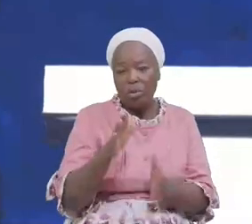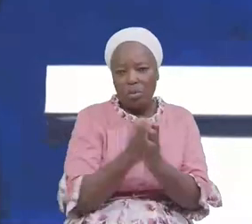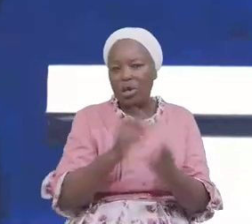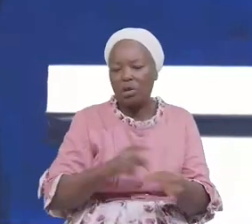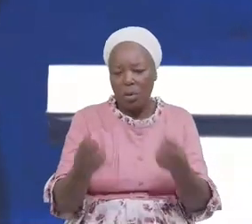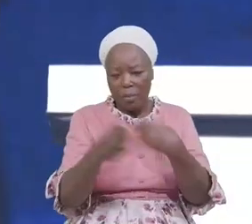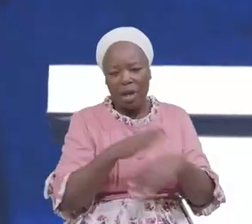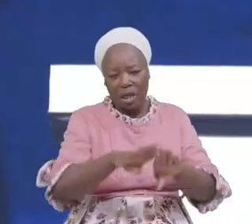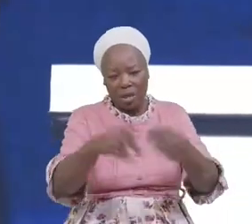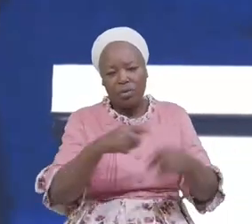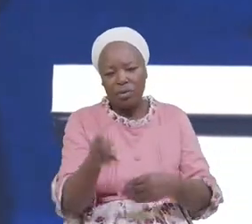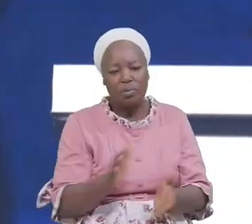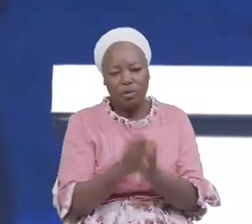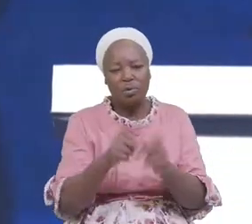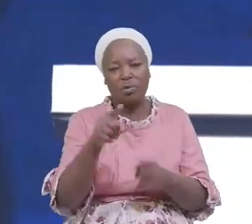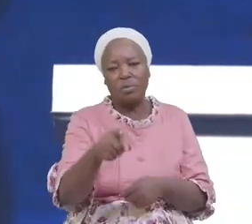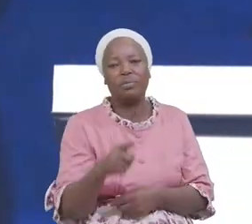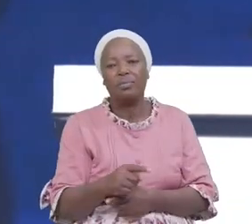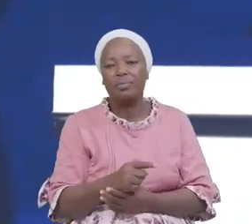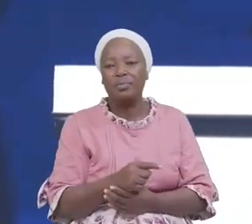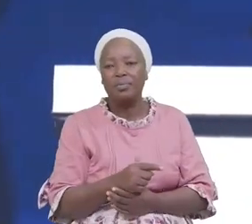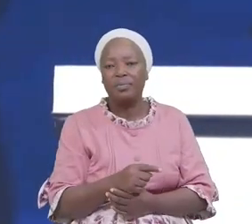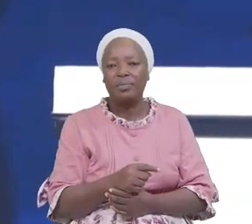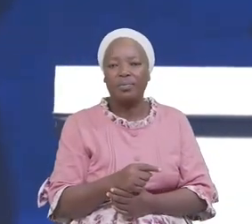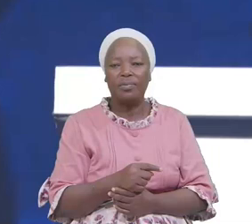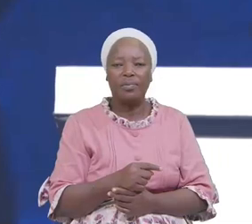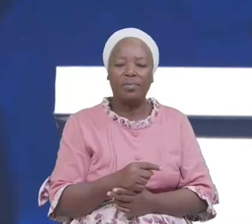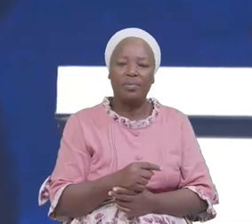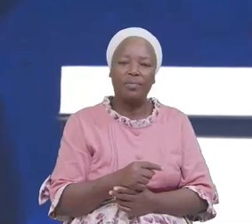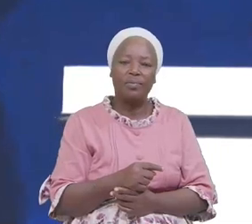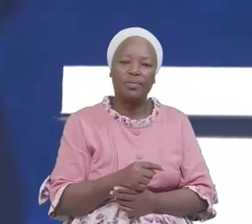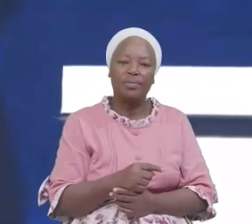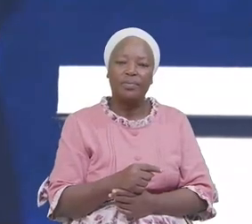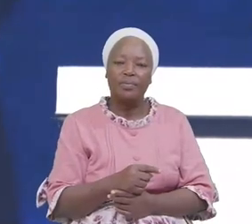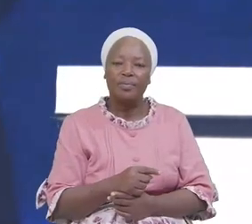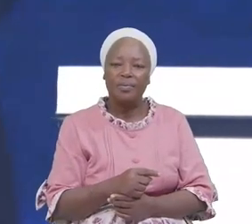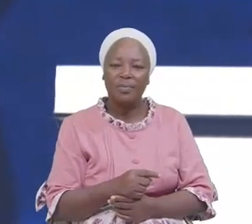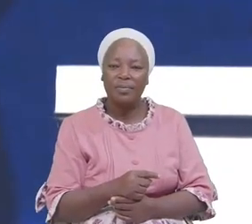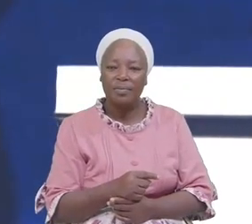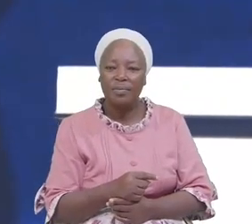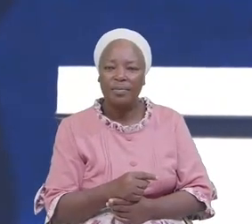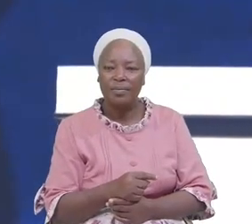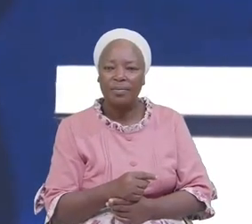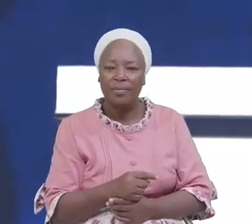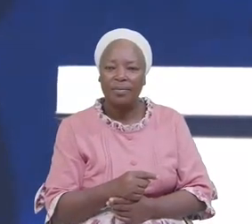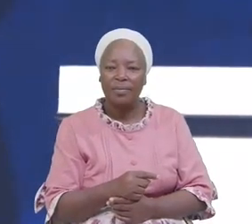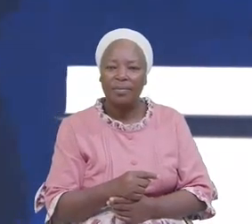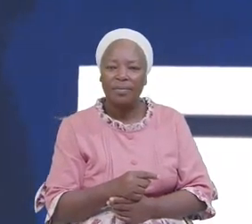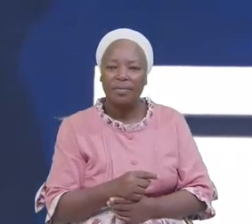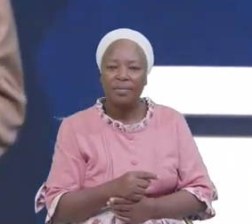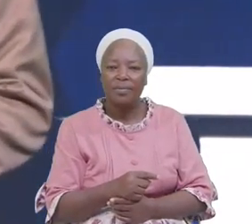Et papa te dit, bon, donne-moi la liste des fournitures qu'on t'a demandé d'acheter à l'école. Là. Dès que je vais partir, je reviendrai, je vais acheter ces